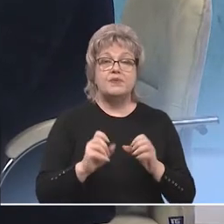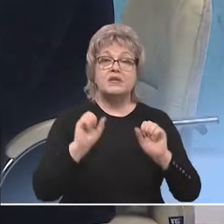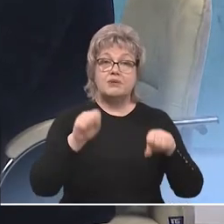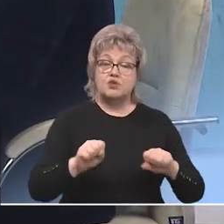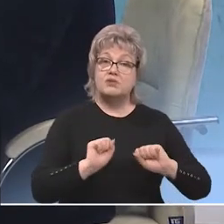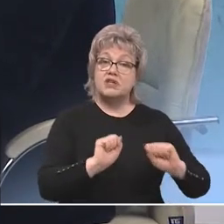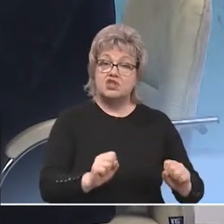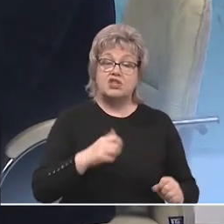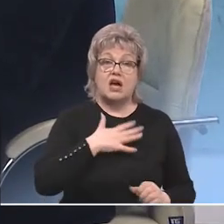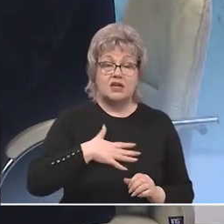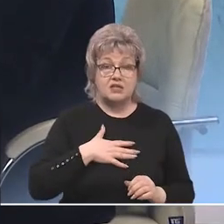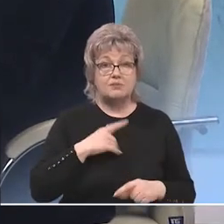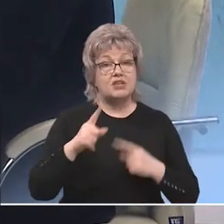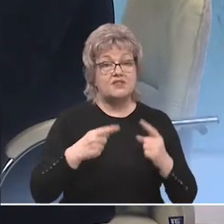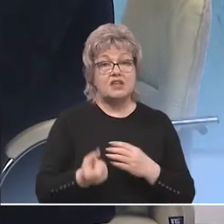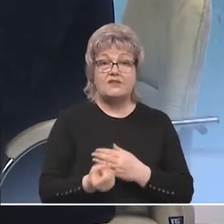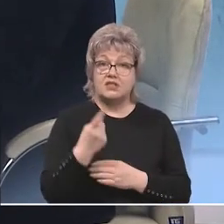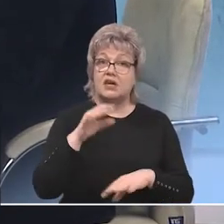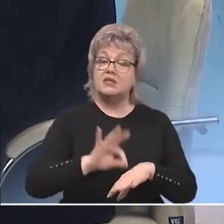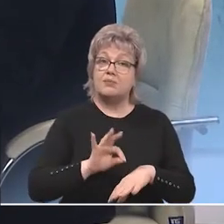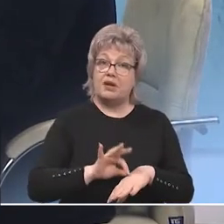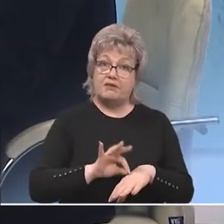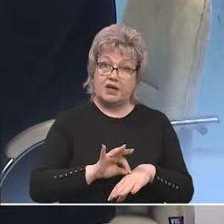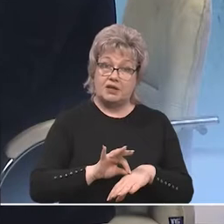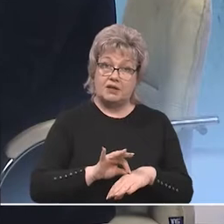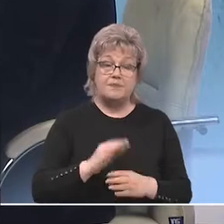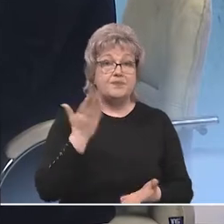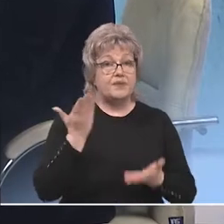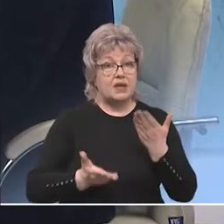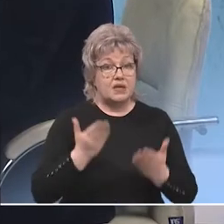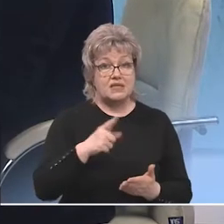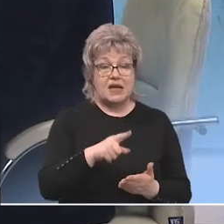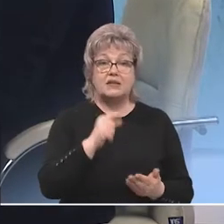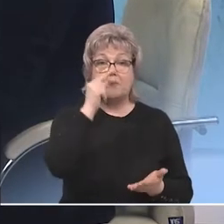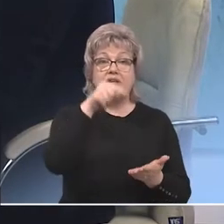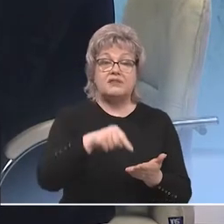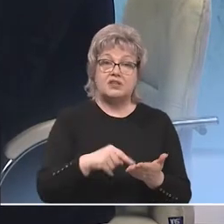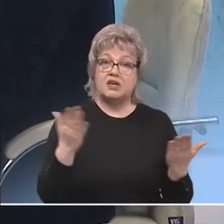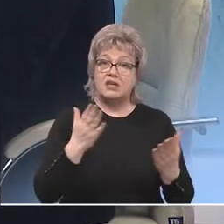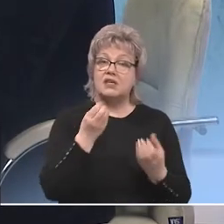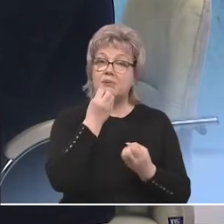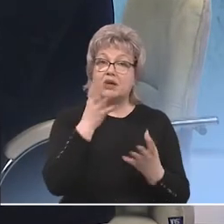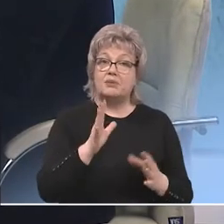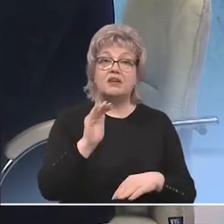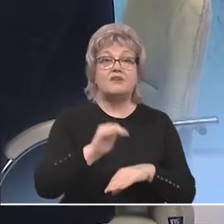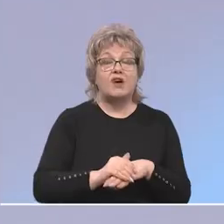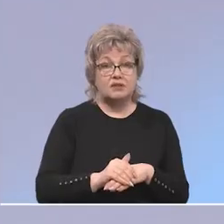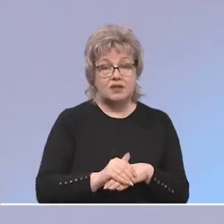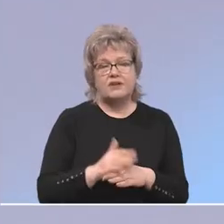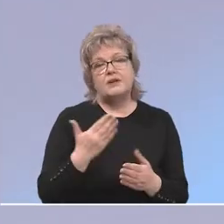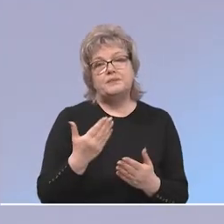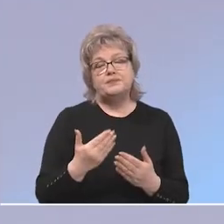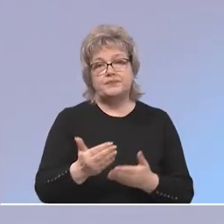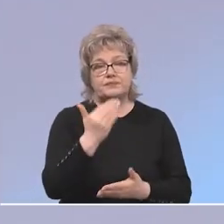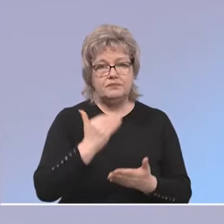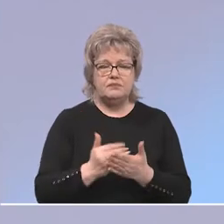защите организма. И поэтому не всегда возникает заболевание. Если она подвергнется влиянию каких-то неблагоприятных факторов,